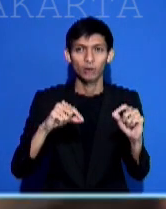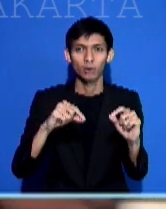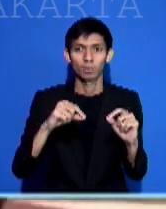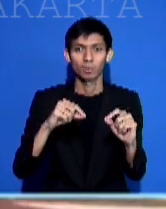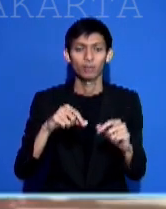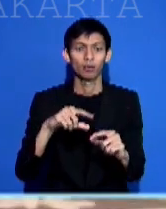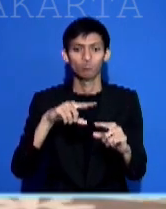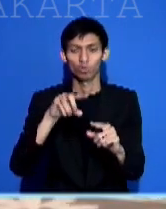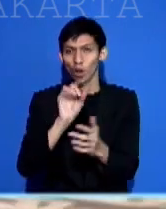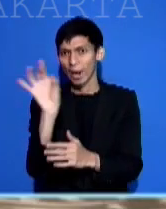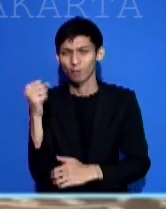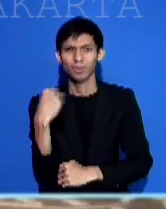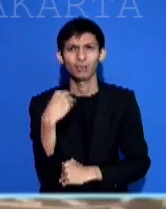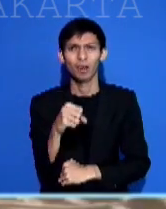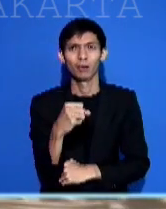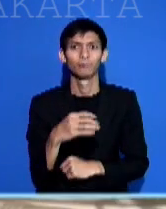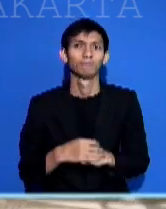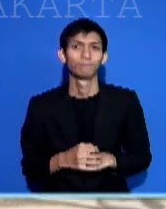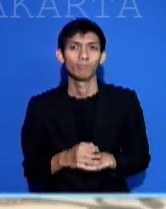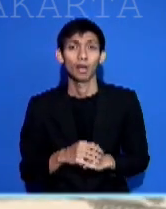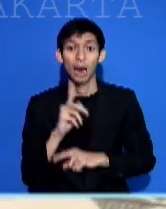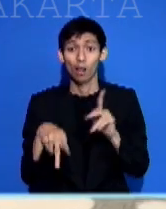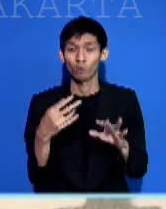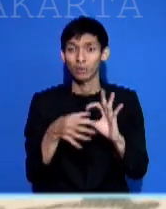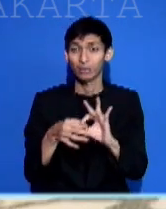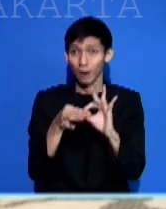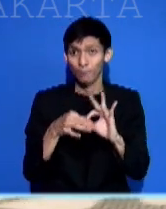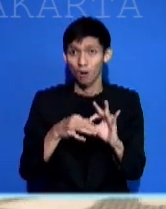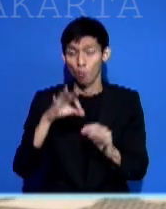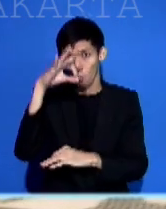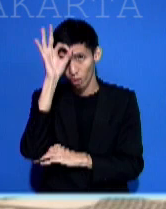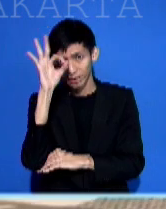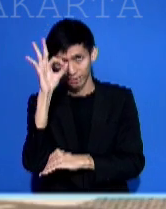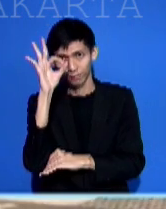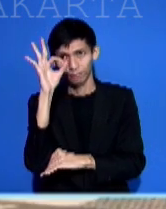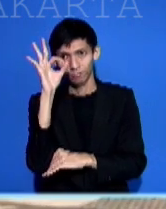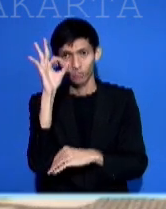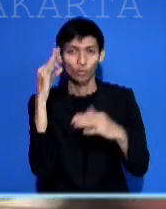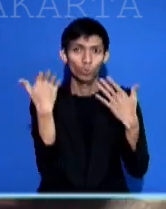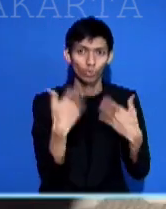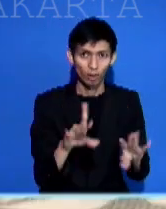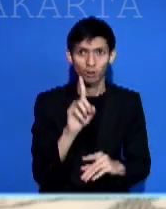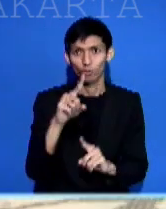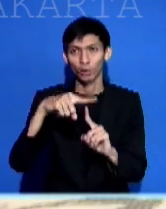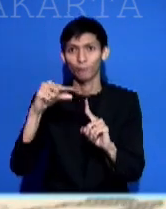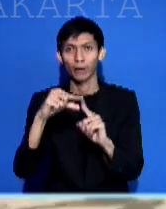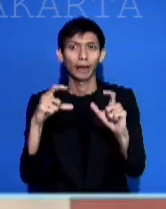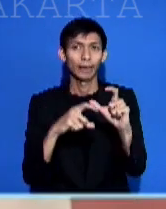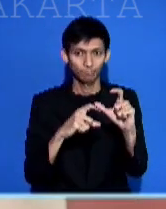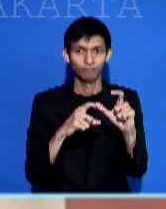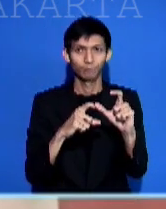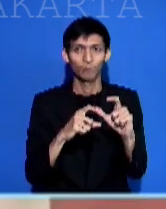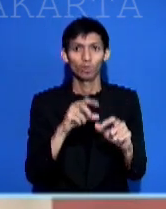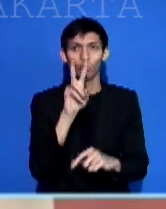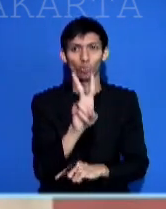khusus, Kanwil Kemenkumham telah berkoordinasi dengan pihak kepolisian. Nantinya, 1 TPS dijaga 2 polisi dan 2 linmas